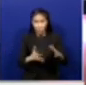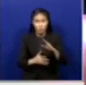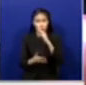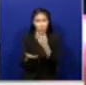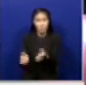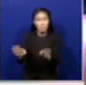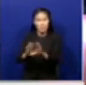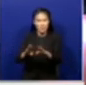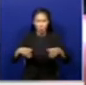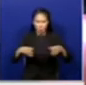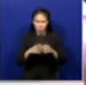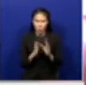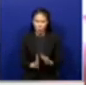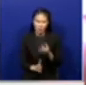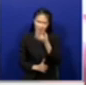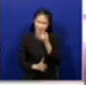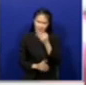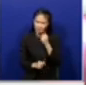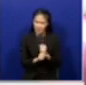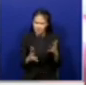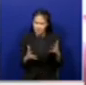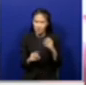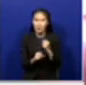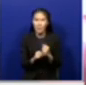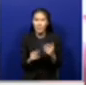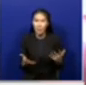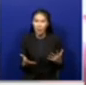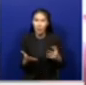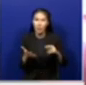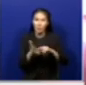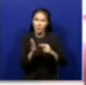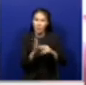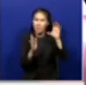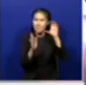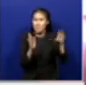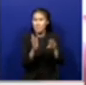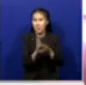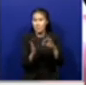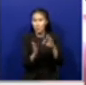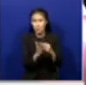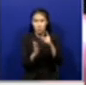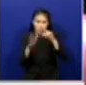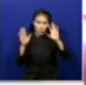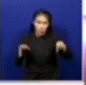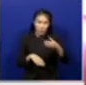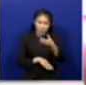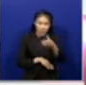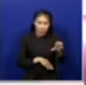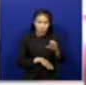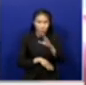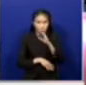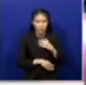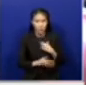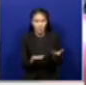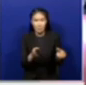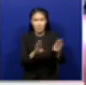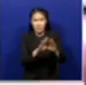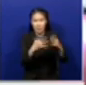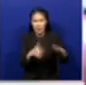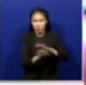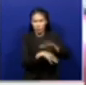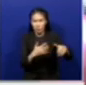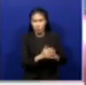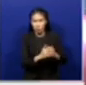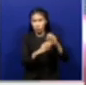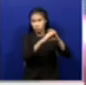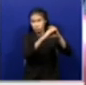ลุ่มนี้จะทำยังไงก็แน่นอนมันก็เกิดเป็นภาพตามสื่อว่าหลังจากปิดทุกคนไปรวมกันที่สถานีขนส่งกล